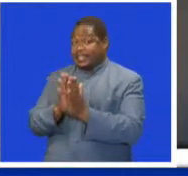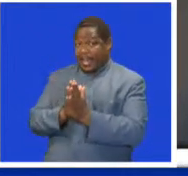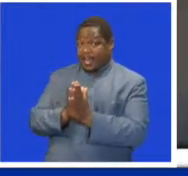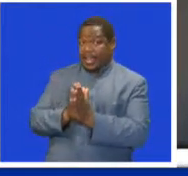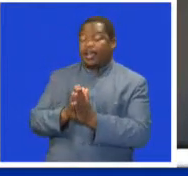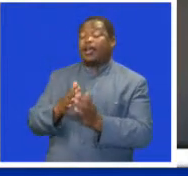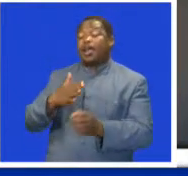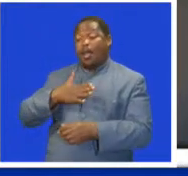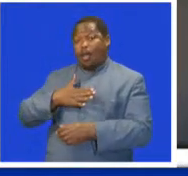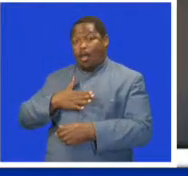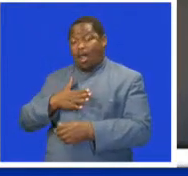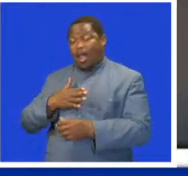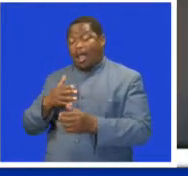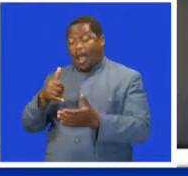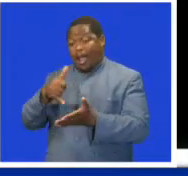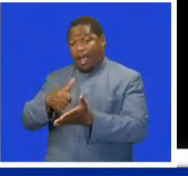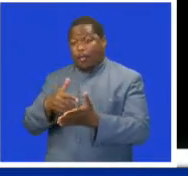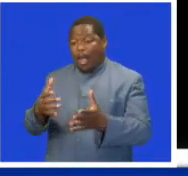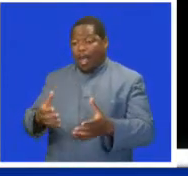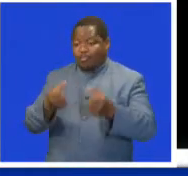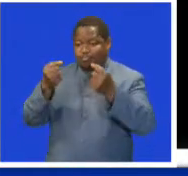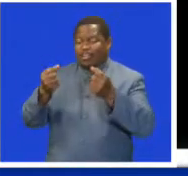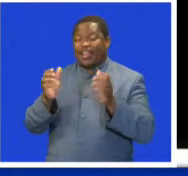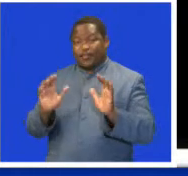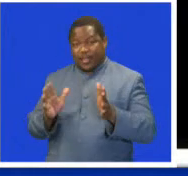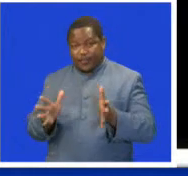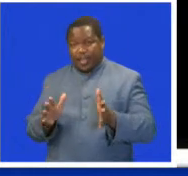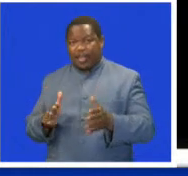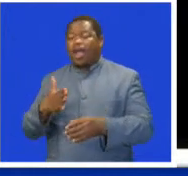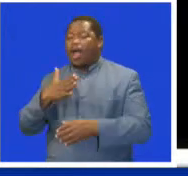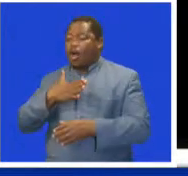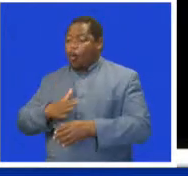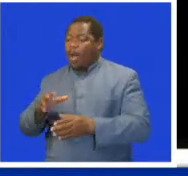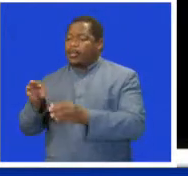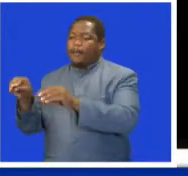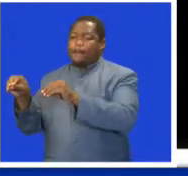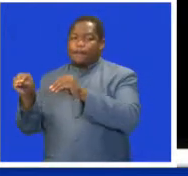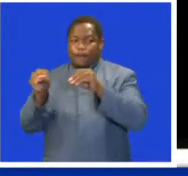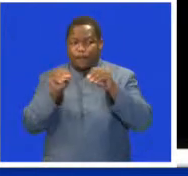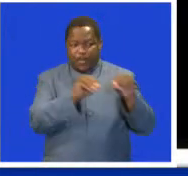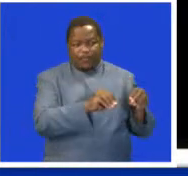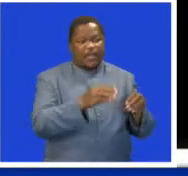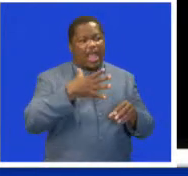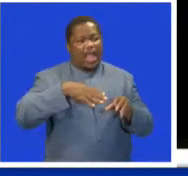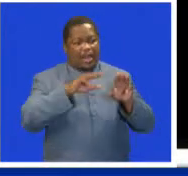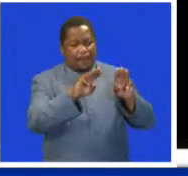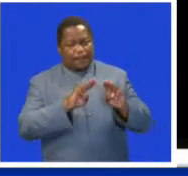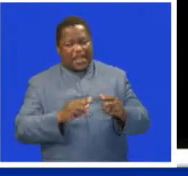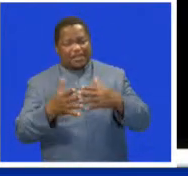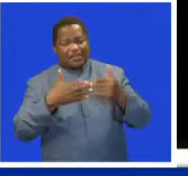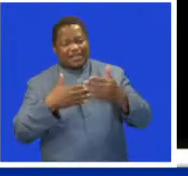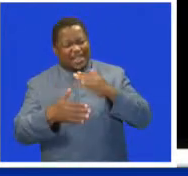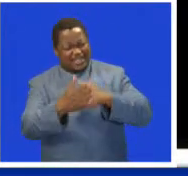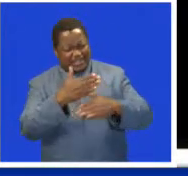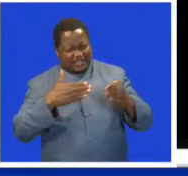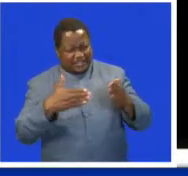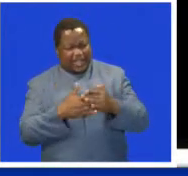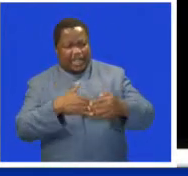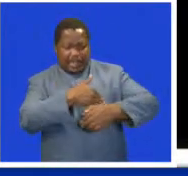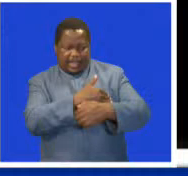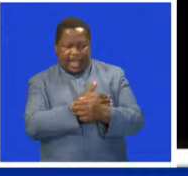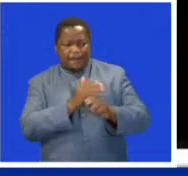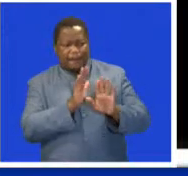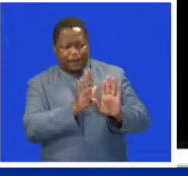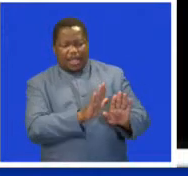beyitawufakwa emsamo walela live. Kwanyaloke lelive selicalela uphenyo lokubukwa ukuthi ingabe kwendekeni ngale nkomishi